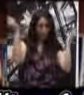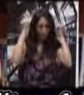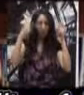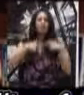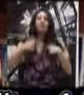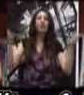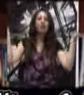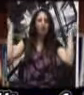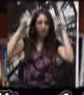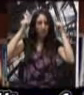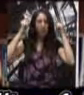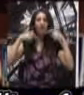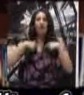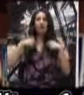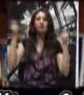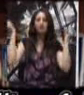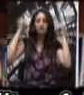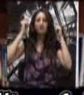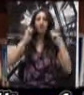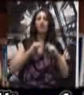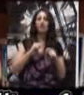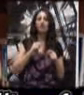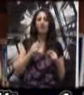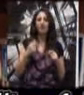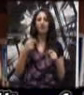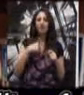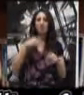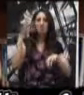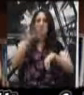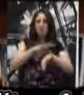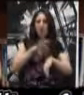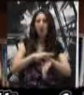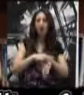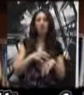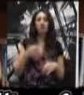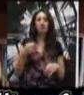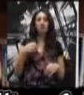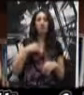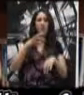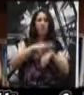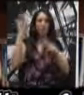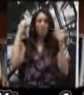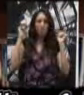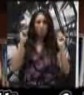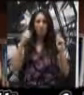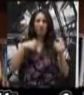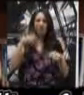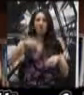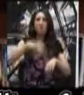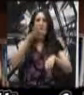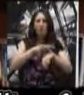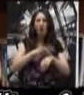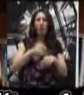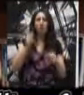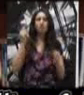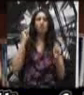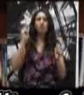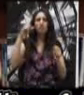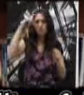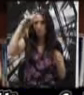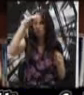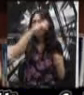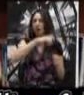ندمانه، مش ندمانه، ندمانه برميتي وعييت هنا وشفت المرض اللي عمري ما شفته، ولا عجنس ده، عجني كل الامراض دي،